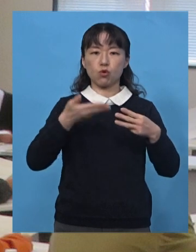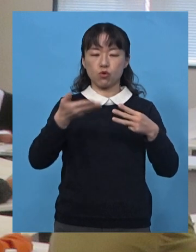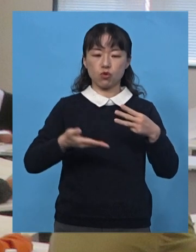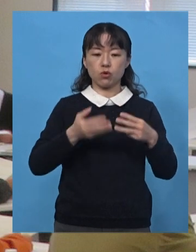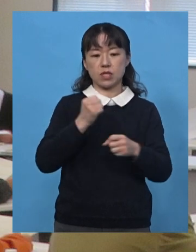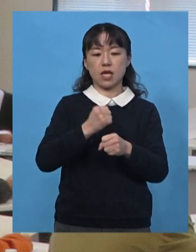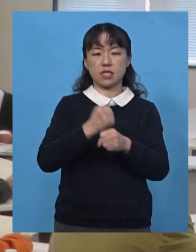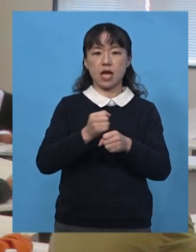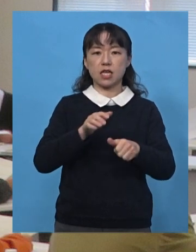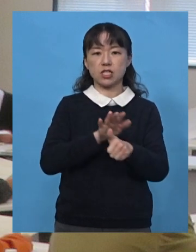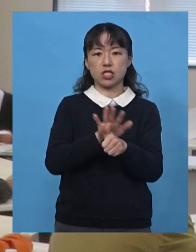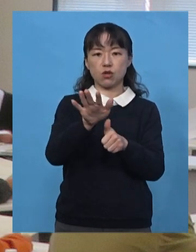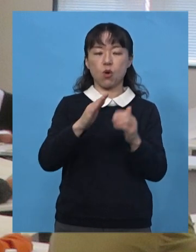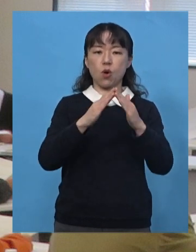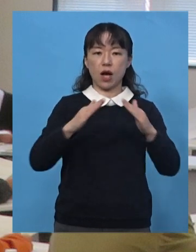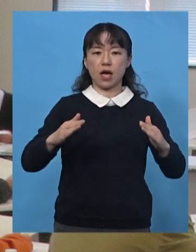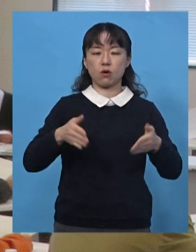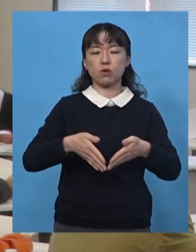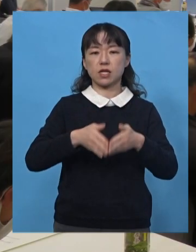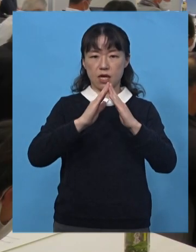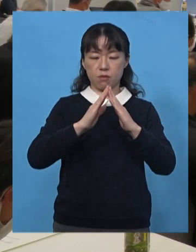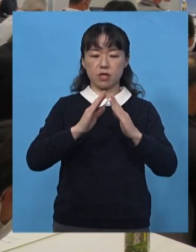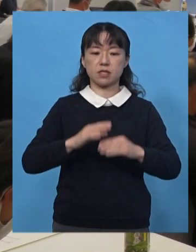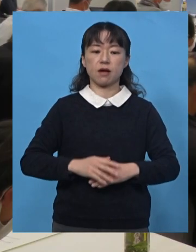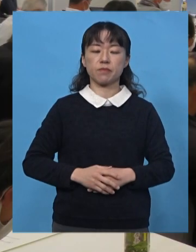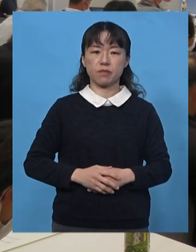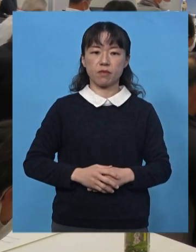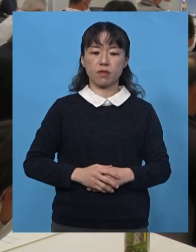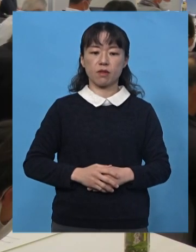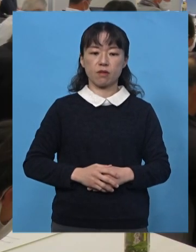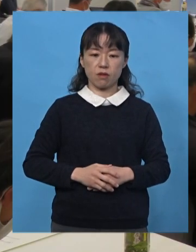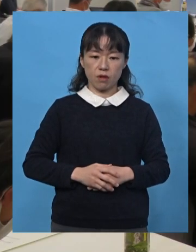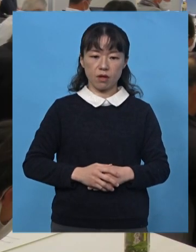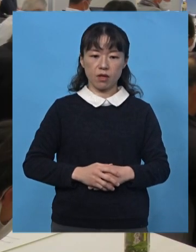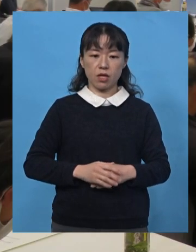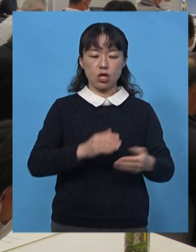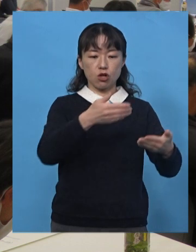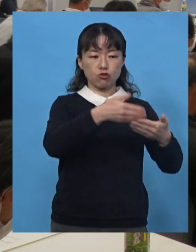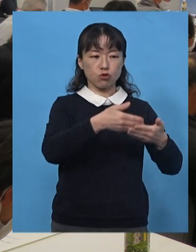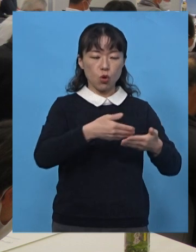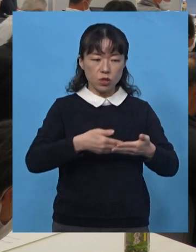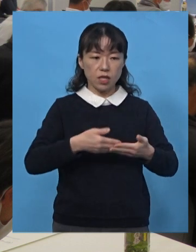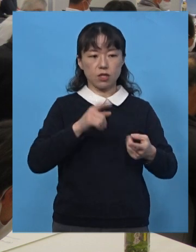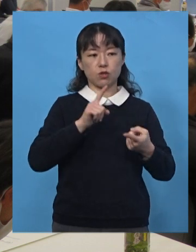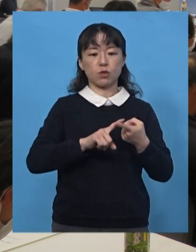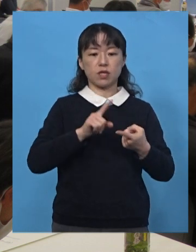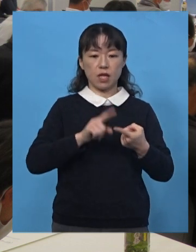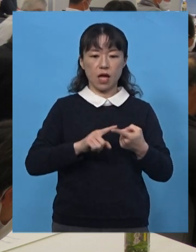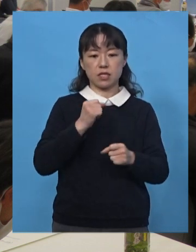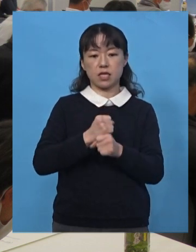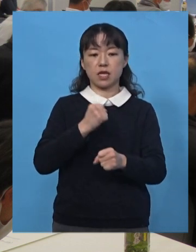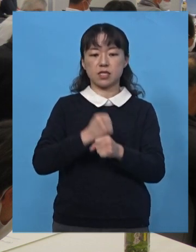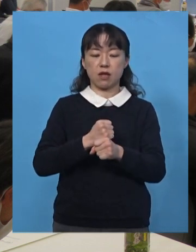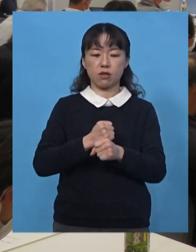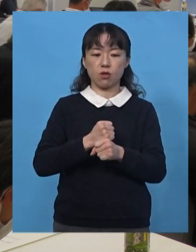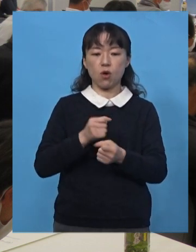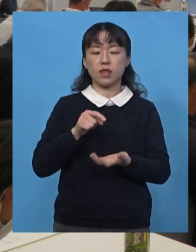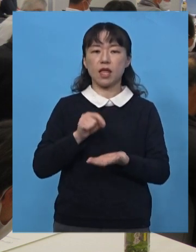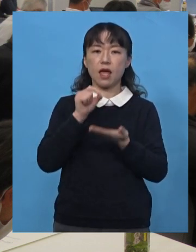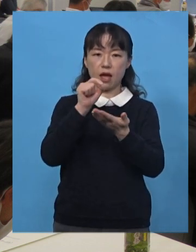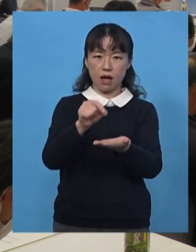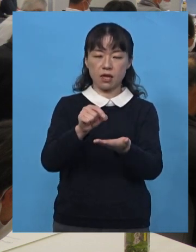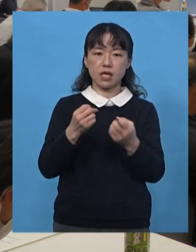興会を立ち上げました。 はい、 この会では、需要に即した生産物の提案